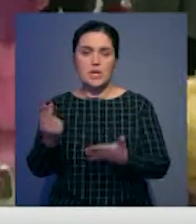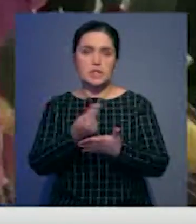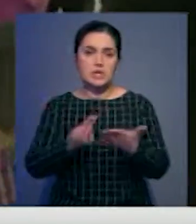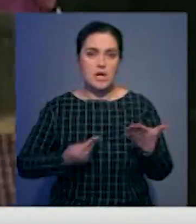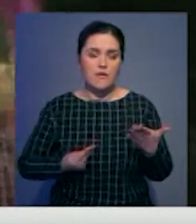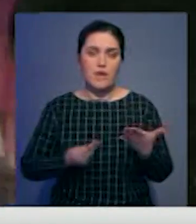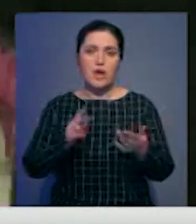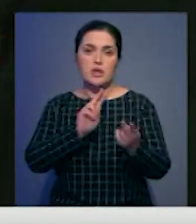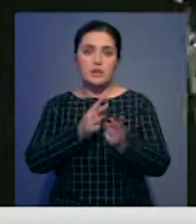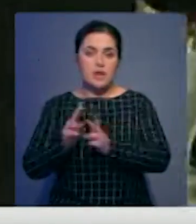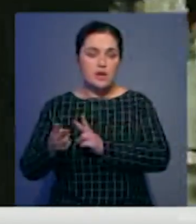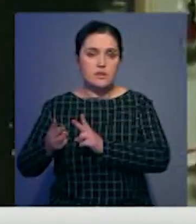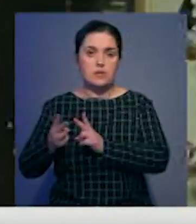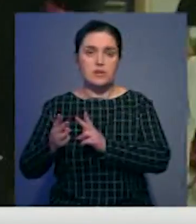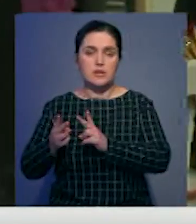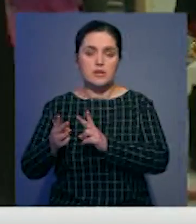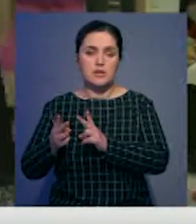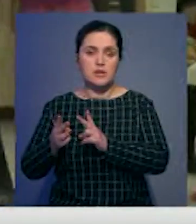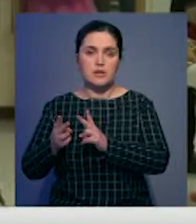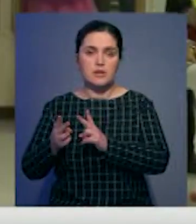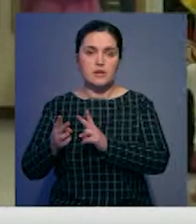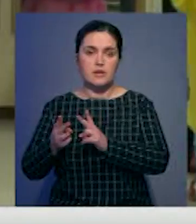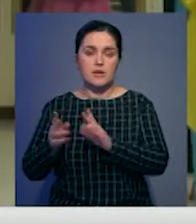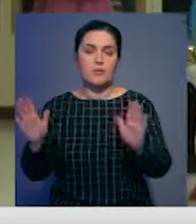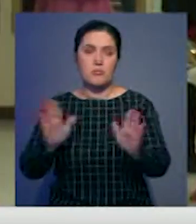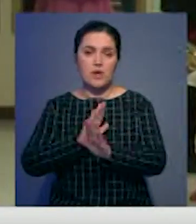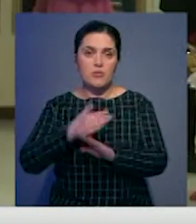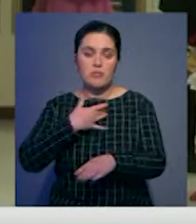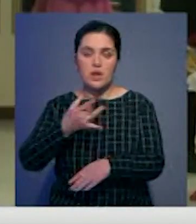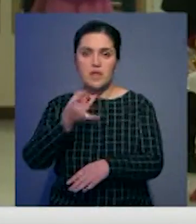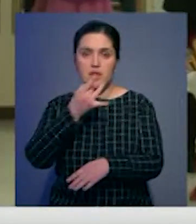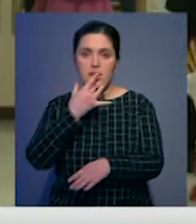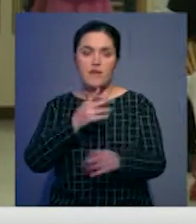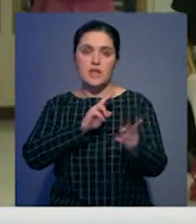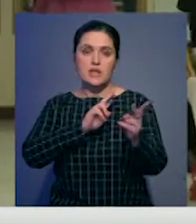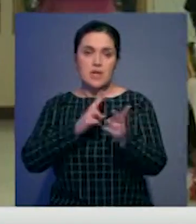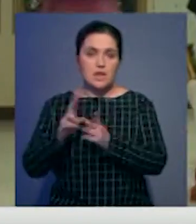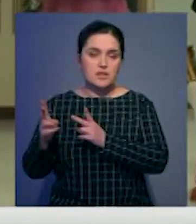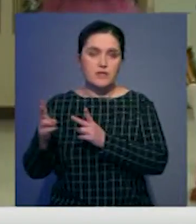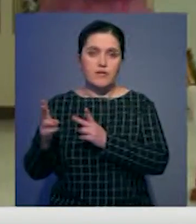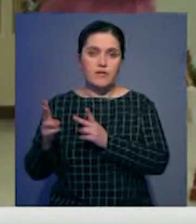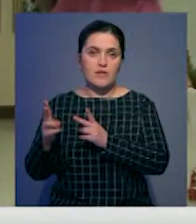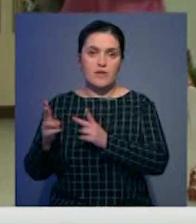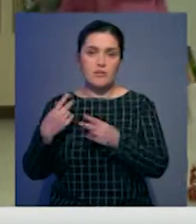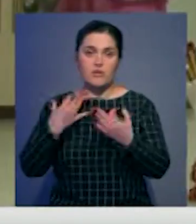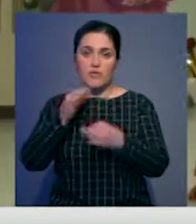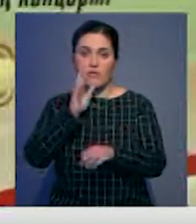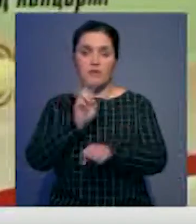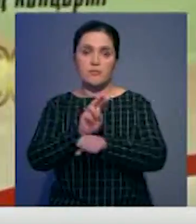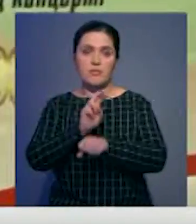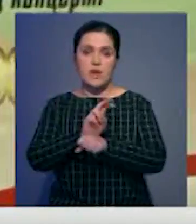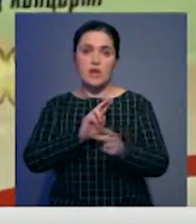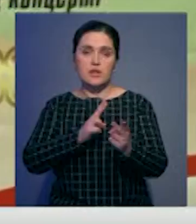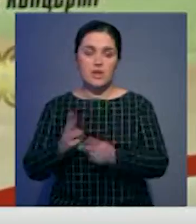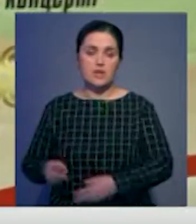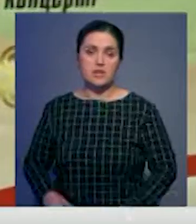рисования, танцы и пение. Мне нравится танцевать, и я в свободное время хожу в танцы.